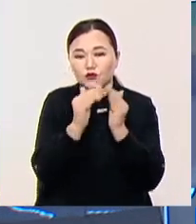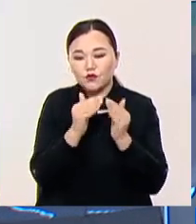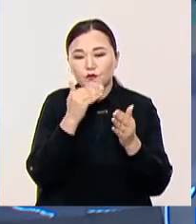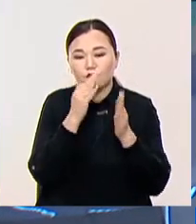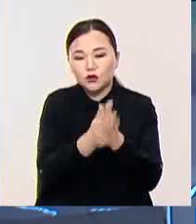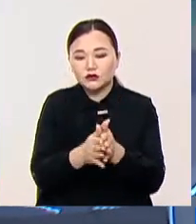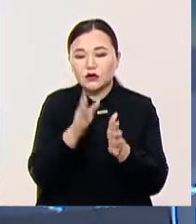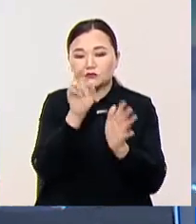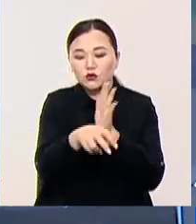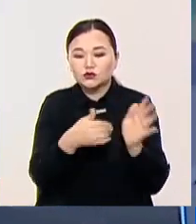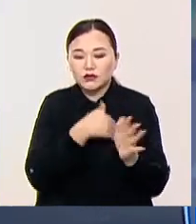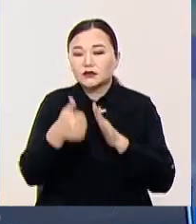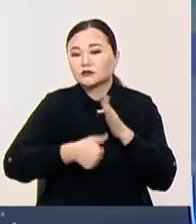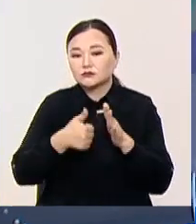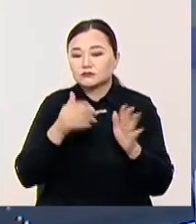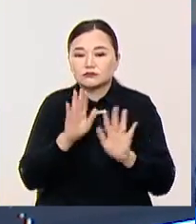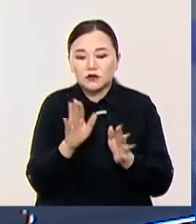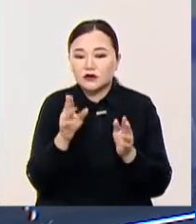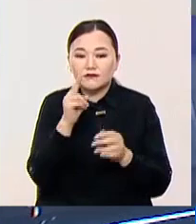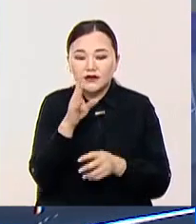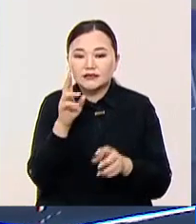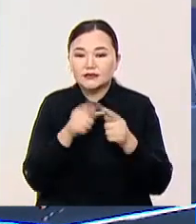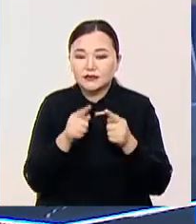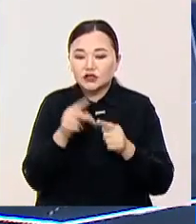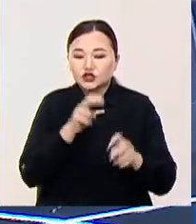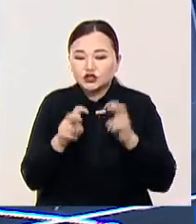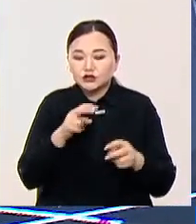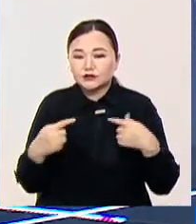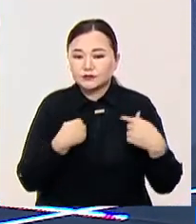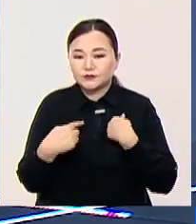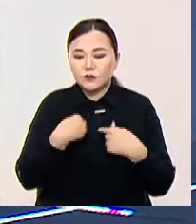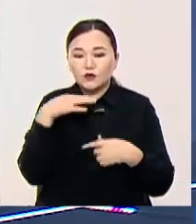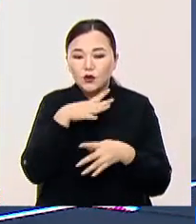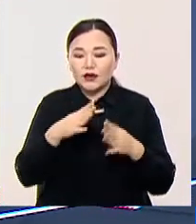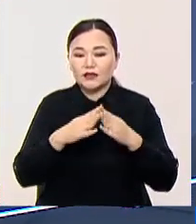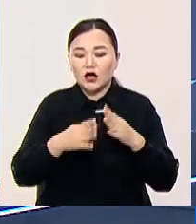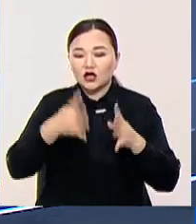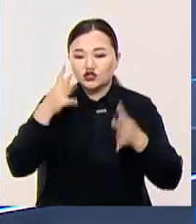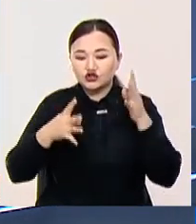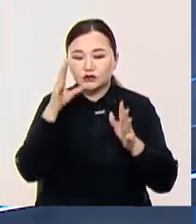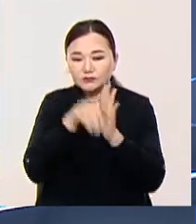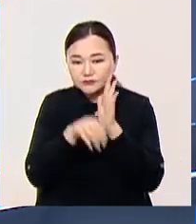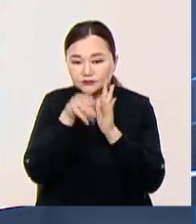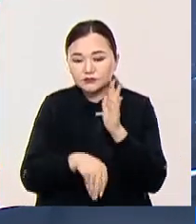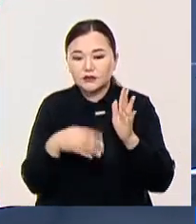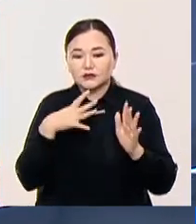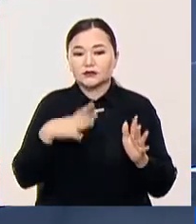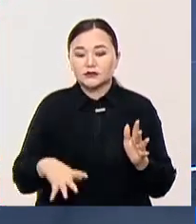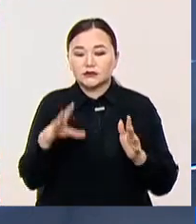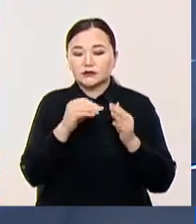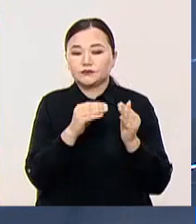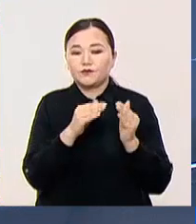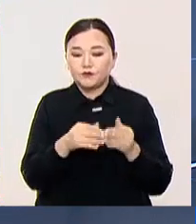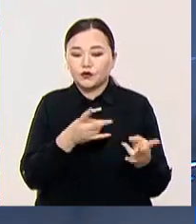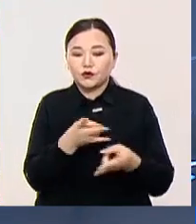сұрағандар қаңғыбастар емес. Пәтер таппай қиналған студенттер. Көп қабатты үйлердің ауласын паналауға мәжбүр болған олар дүние мүлкі